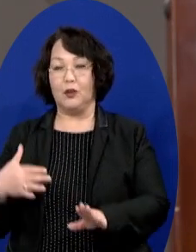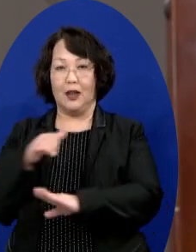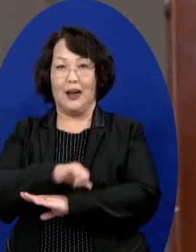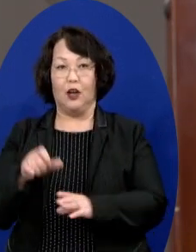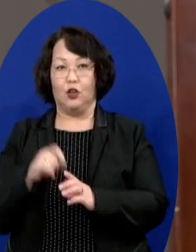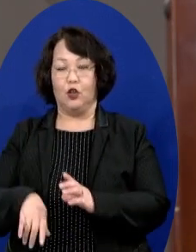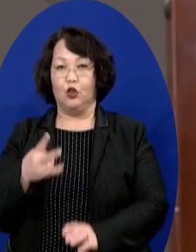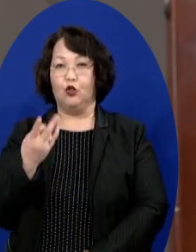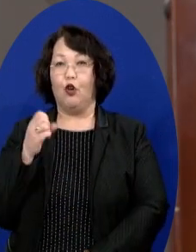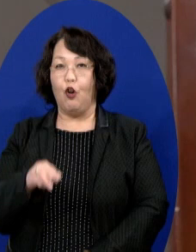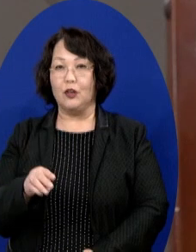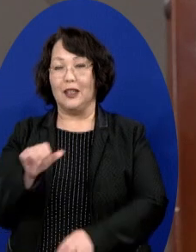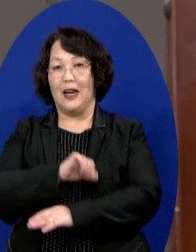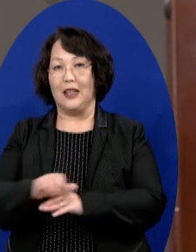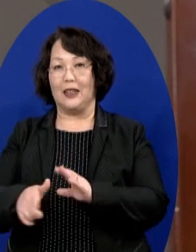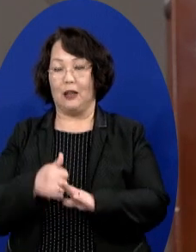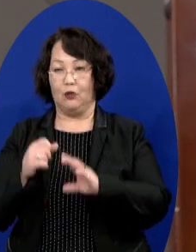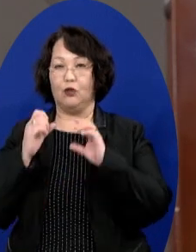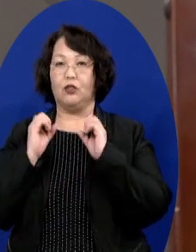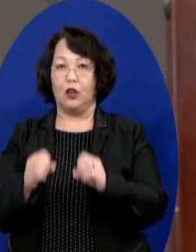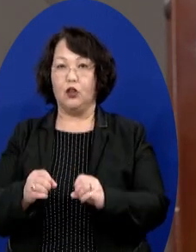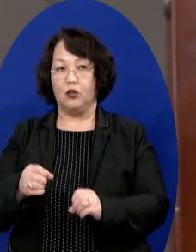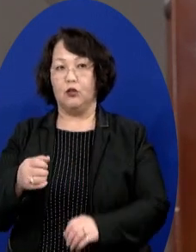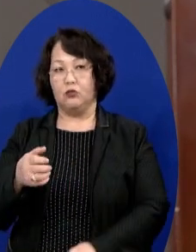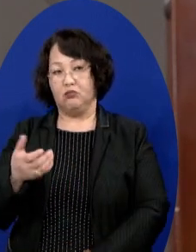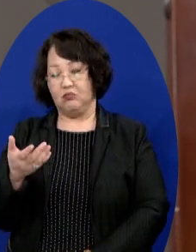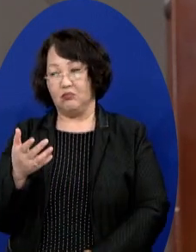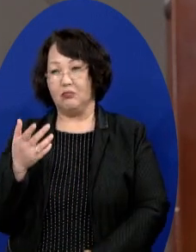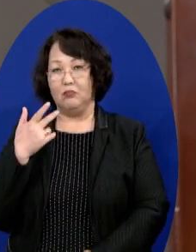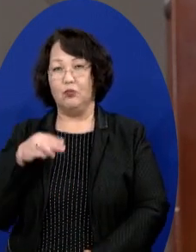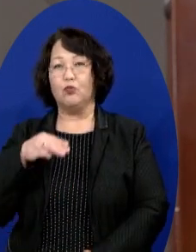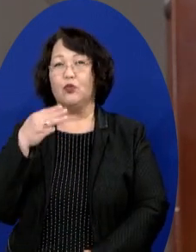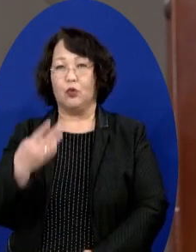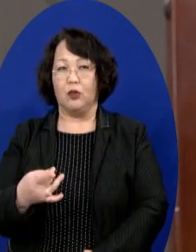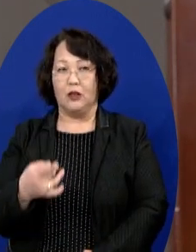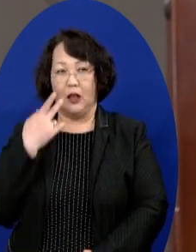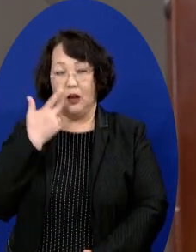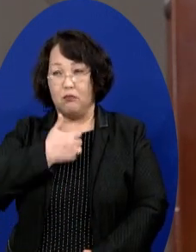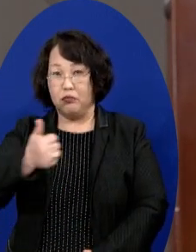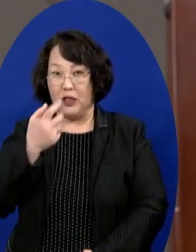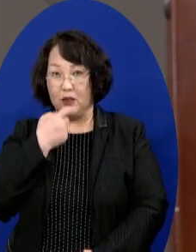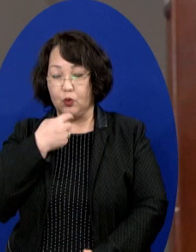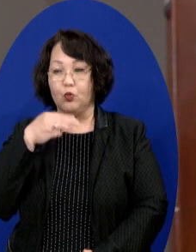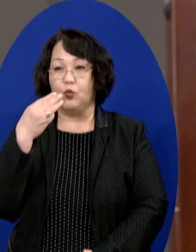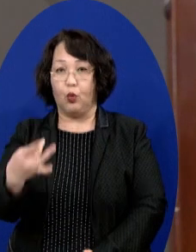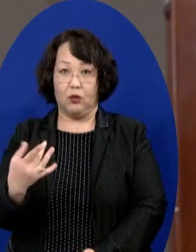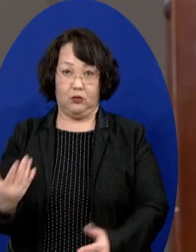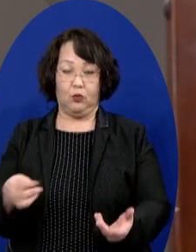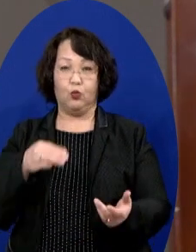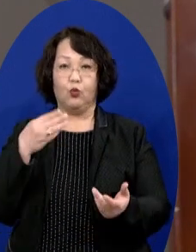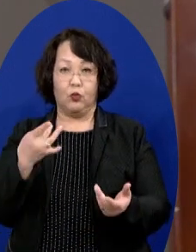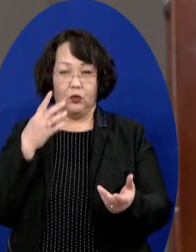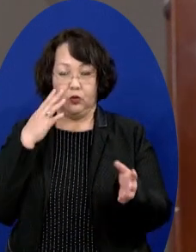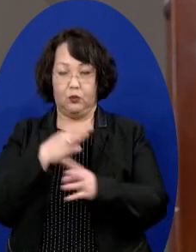байгаа нөт гайлын татврыг теглээд төрдөө штэ одоо тэгэхээр банк ингэж яваад энийг бол бас нөгөө төсөв бүрдүүлчих яах вэ. Энэ үед